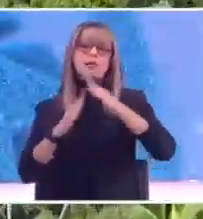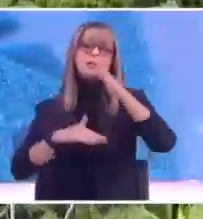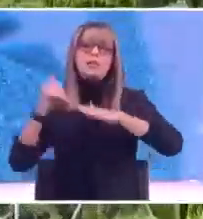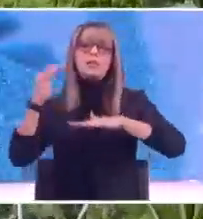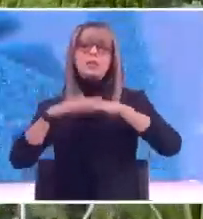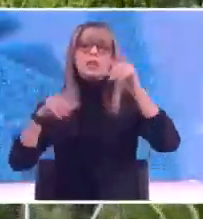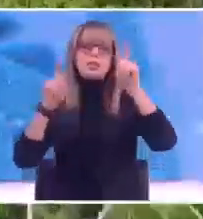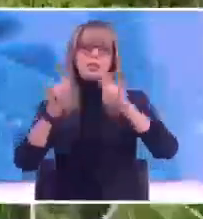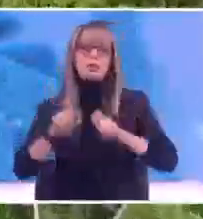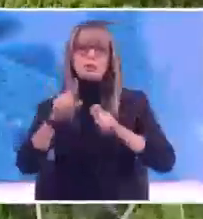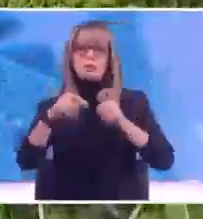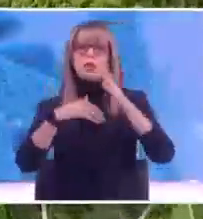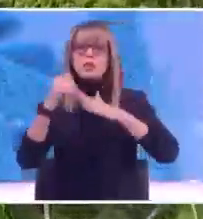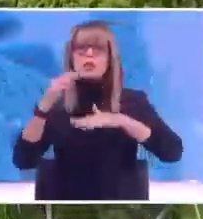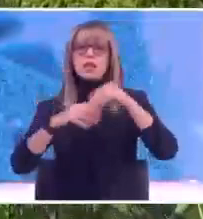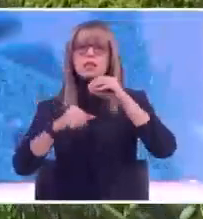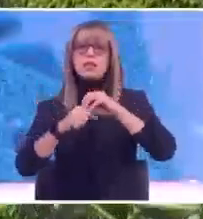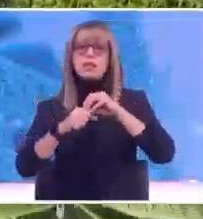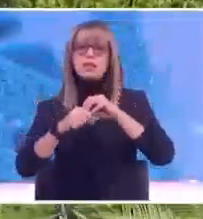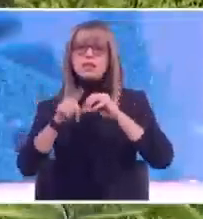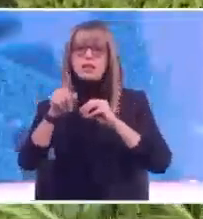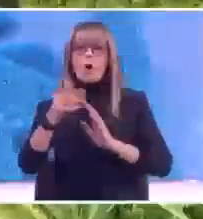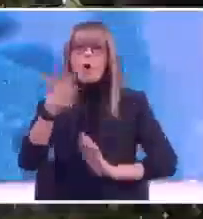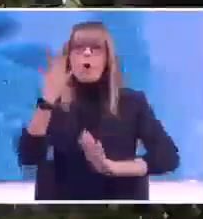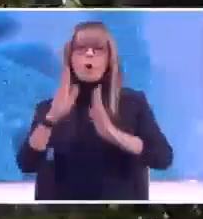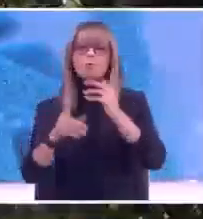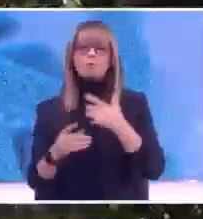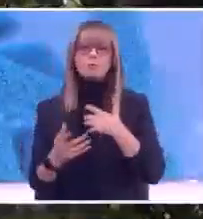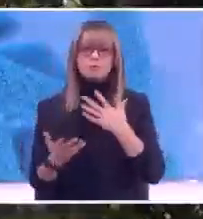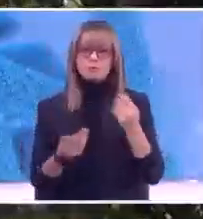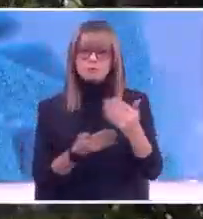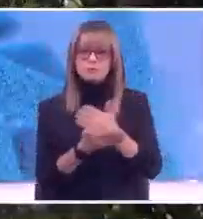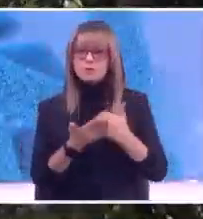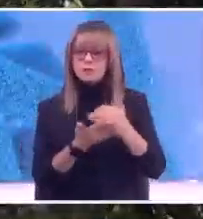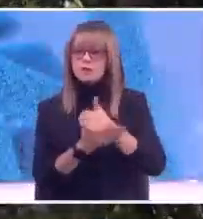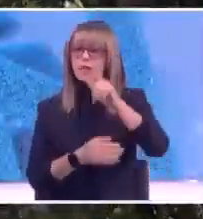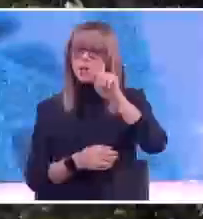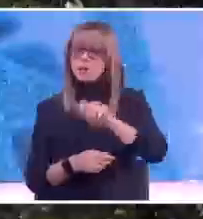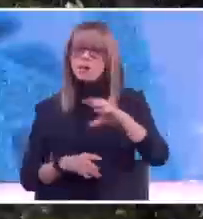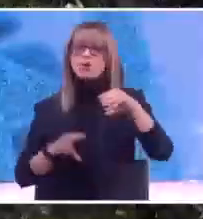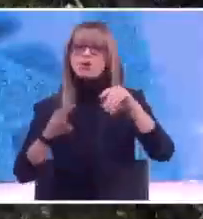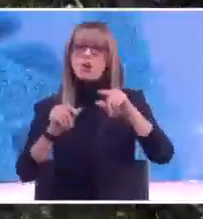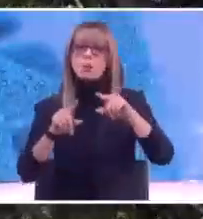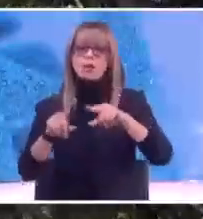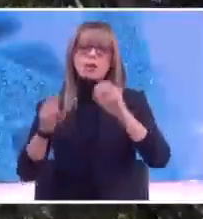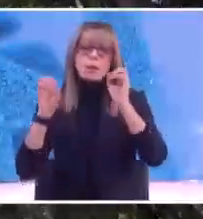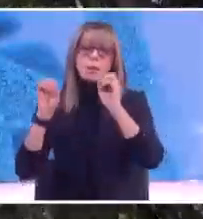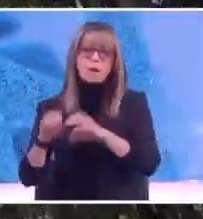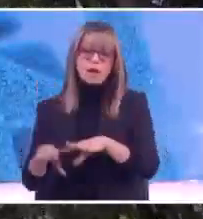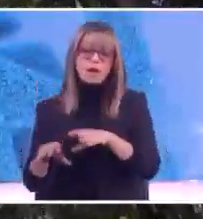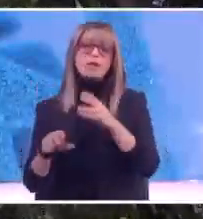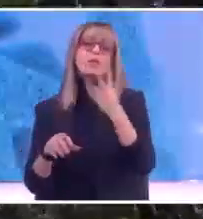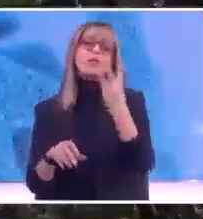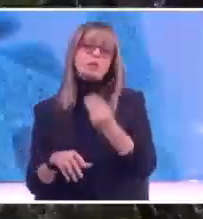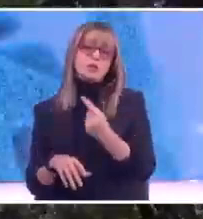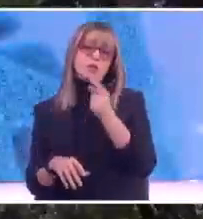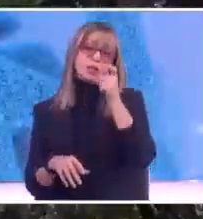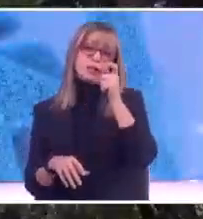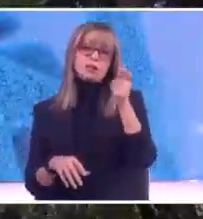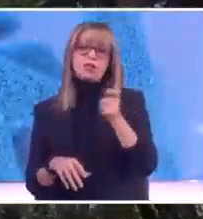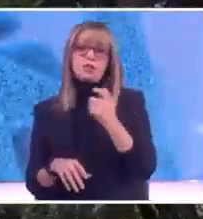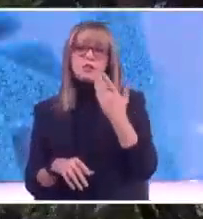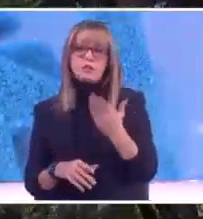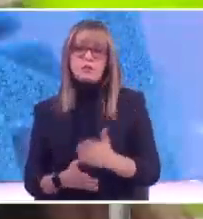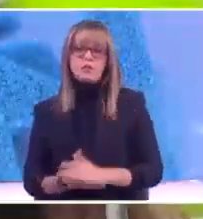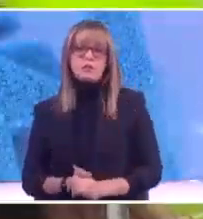edilecek. Bu inşaatlarla geçimini ormandan sağlayan yerli halkın da topraklarını terk etmek zorunda kalabileceğine dikkat